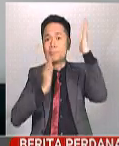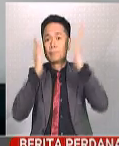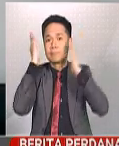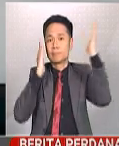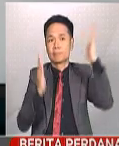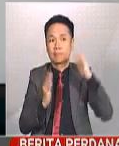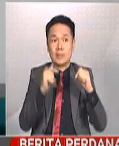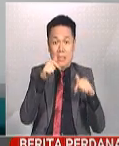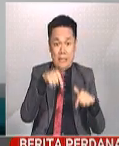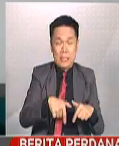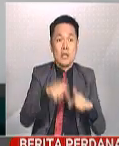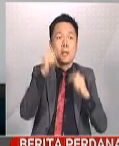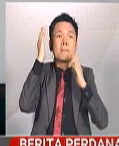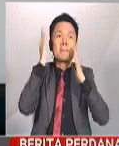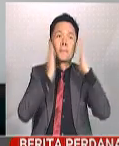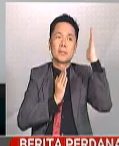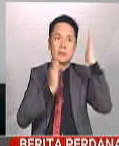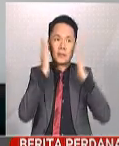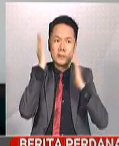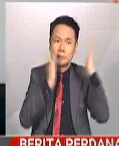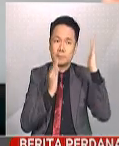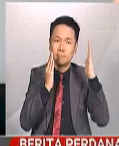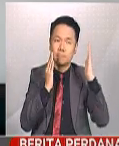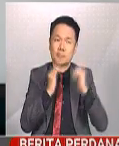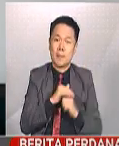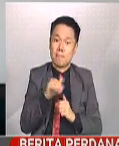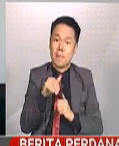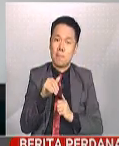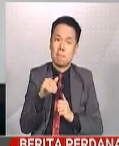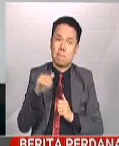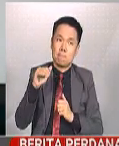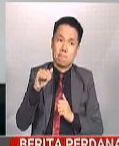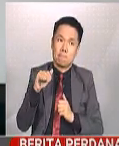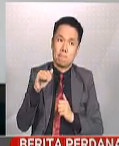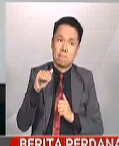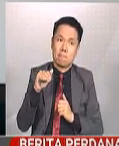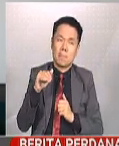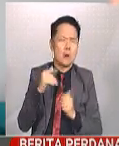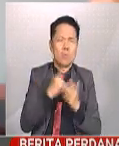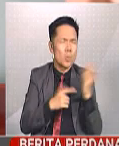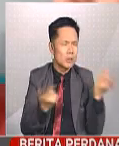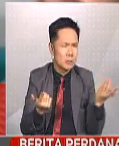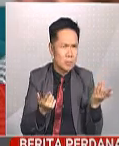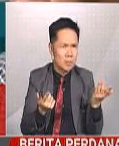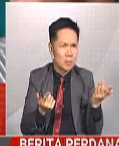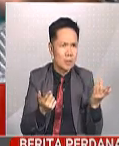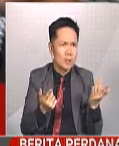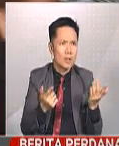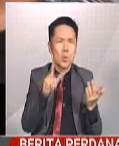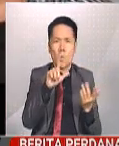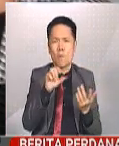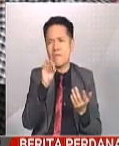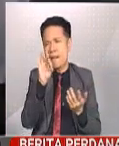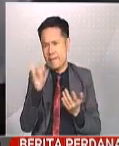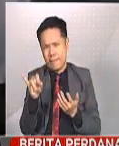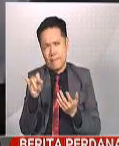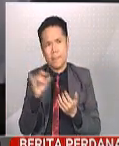yang dekat Malaysia ni yang belum ada lagi apa tu l